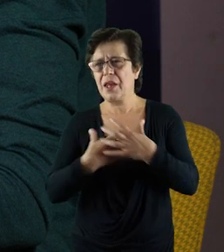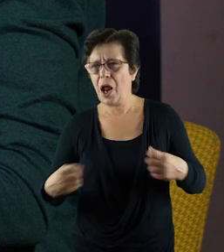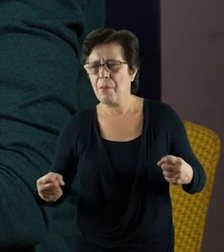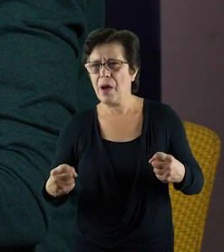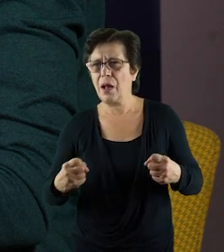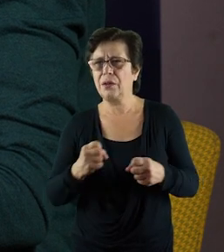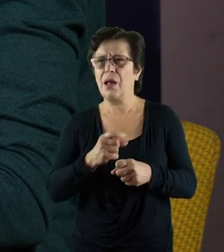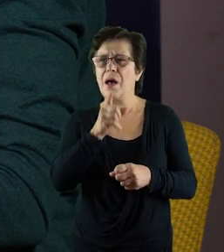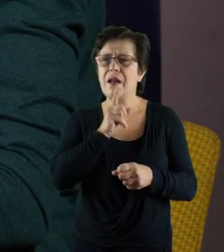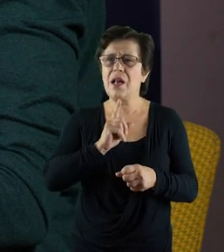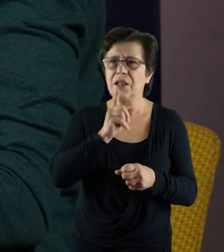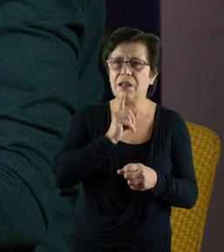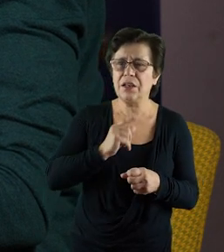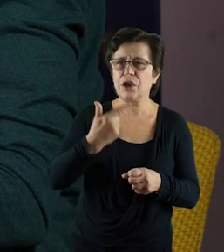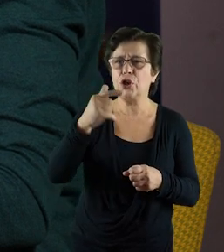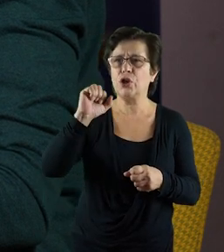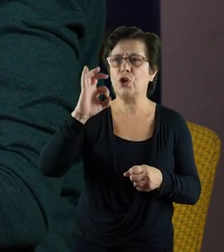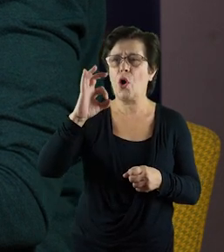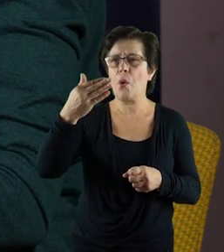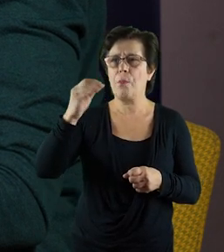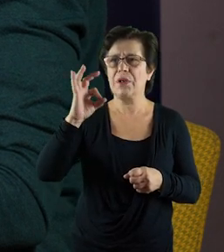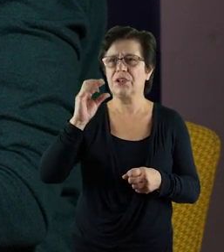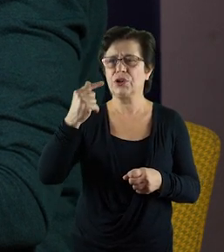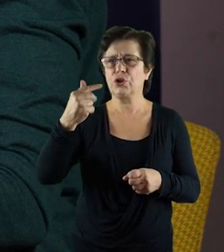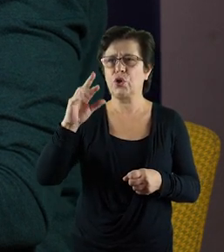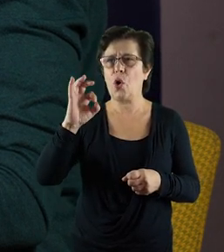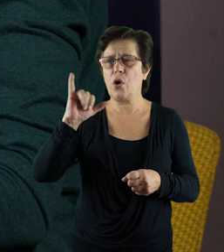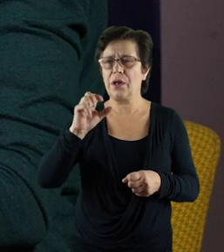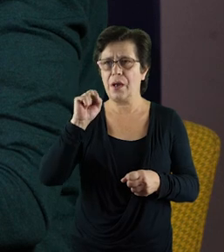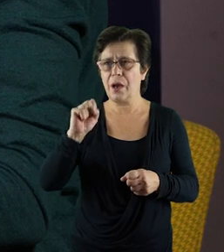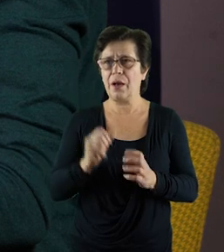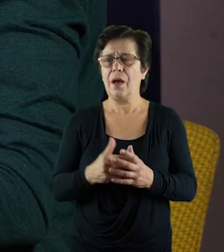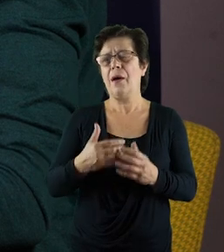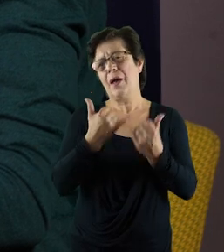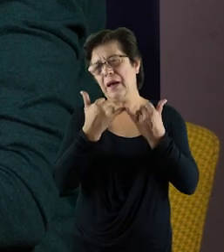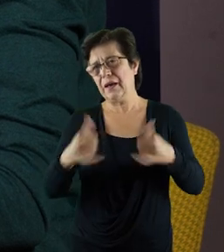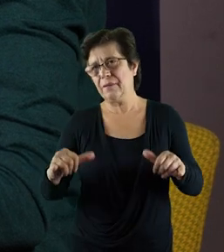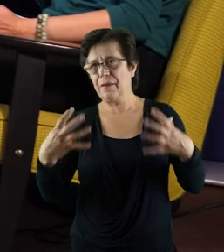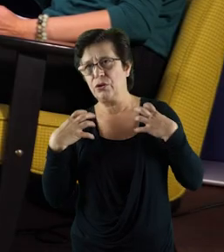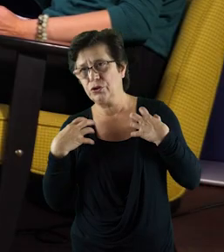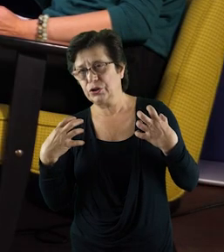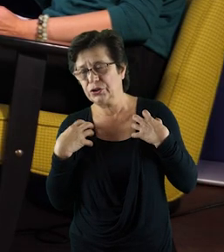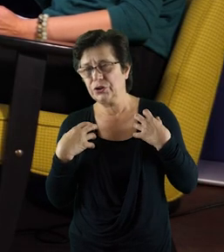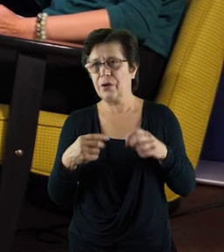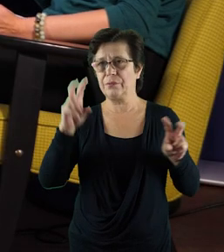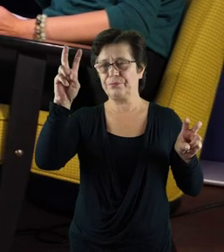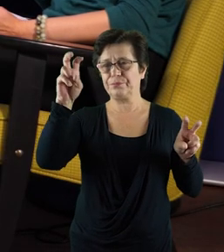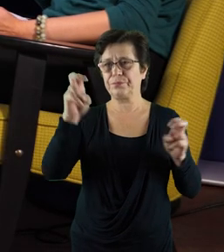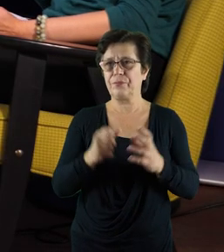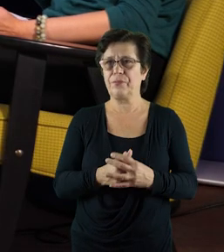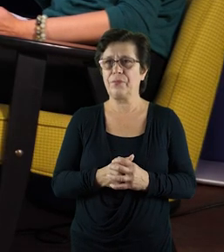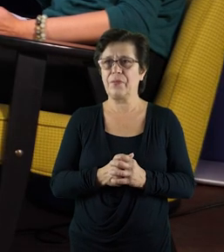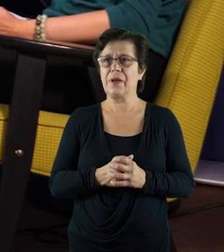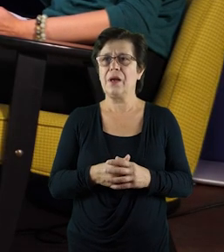Tołstoja, zbioru esejów biograficznych One oraz dwutomowej książki Inne życie, biografia Jarosława Iwaszkiewicza.